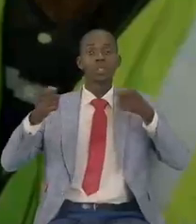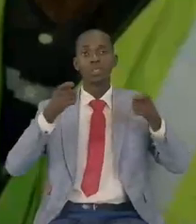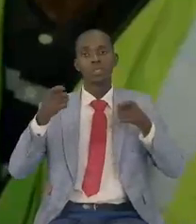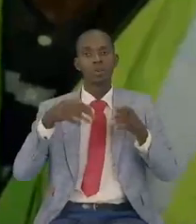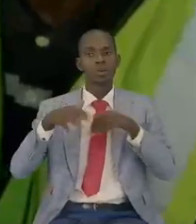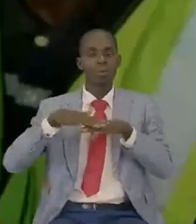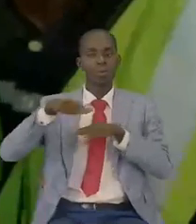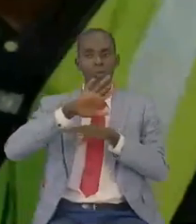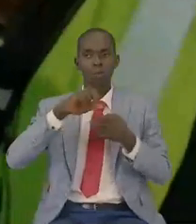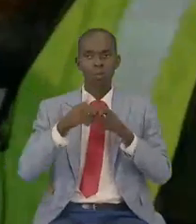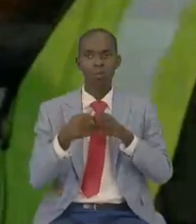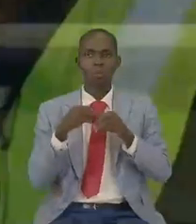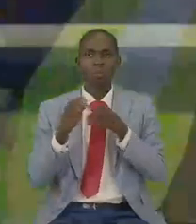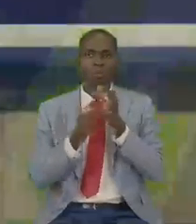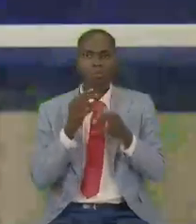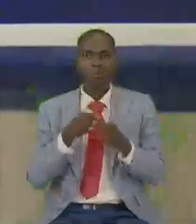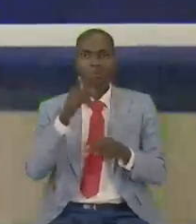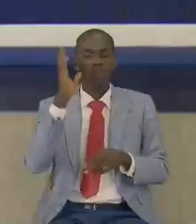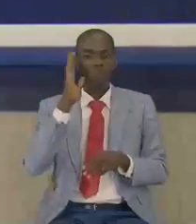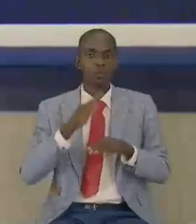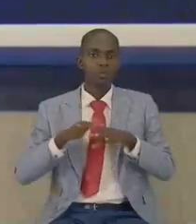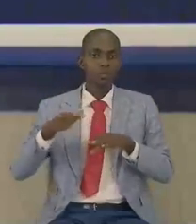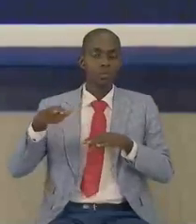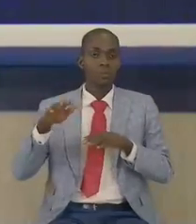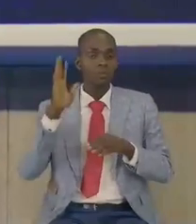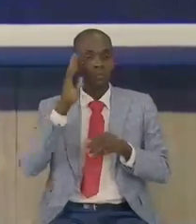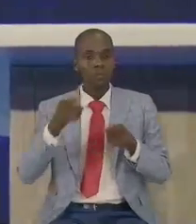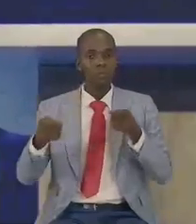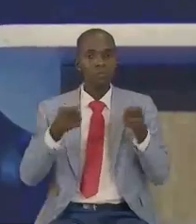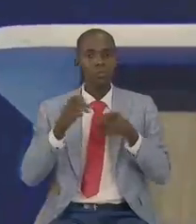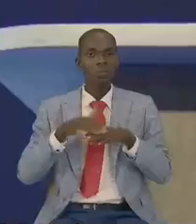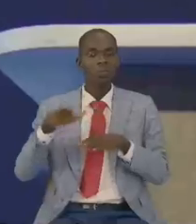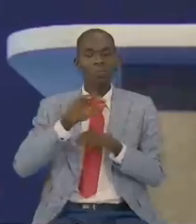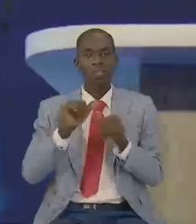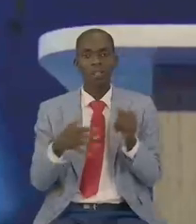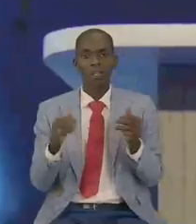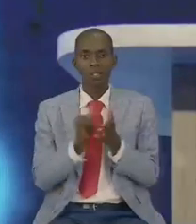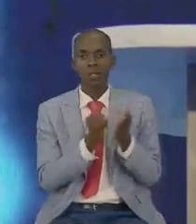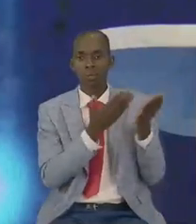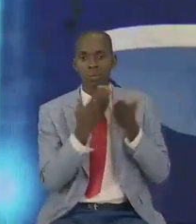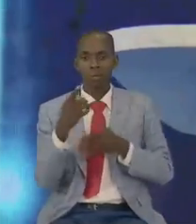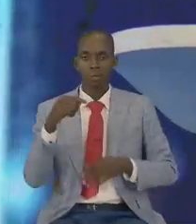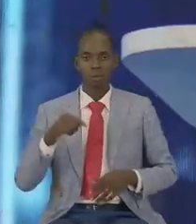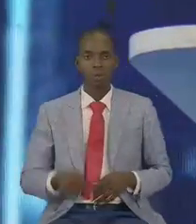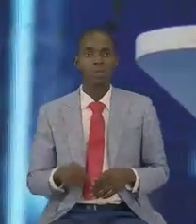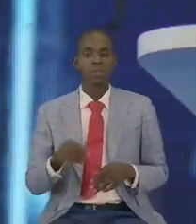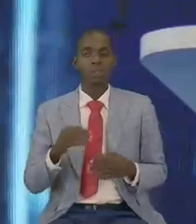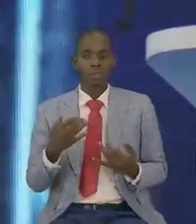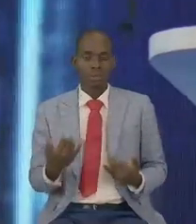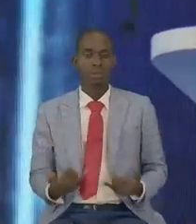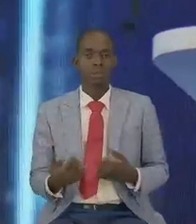tu régneras. Tu régneras sur tout ce qui te maintenait lié par le passé